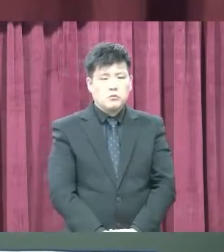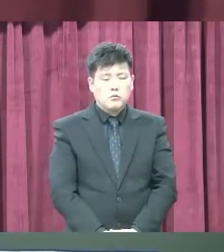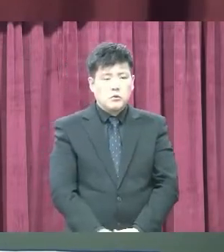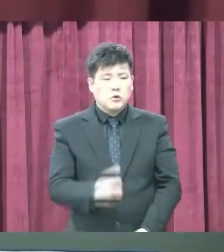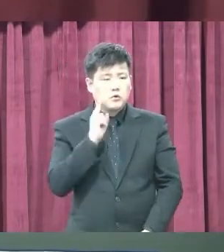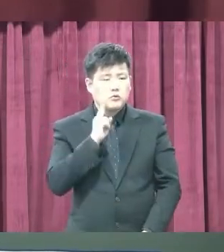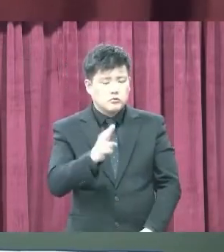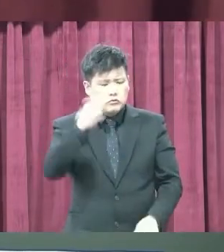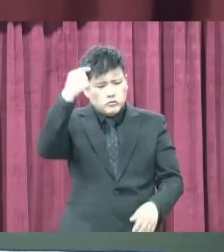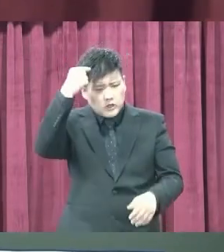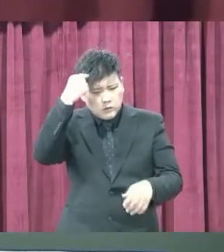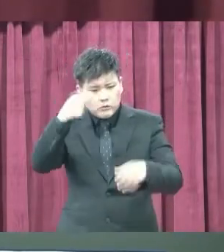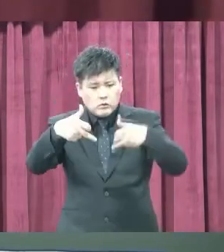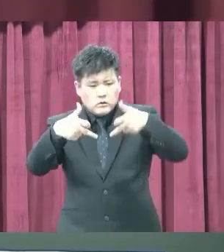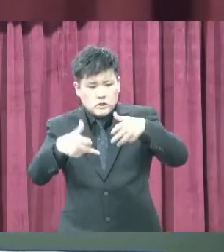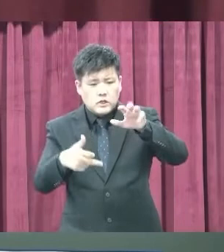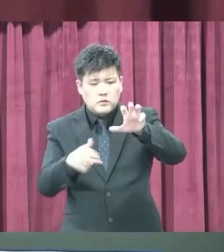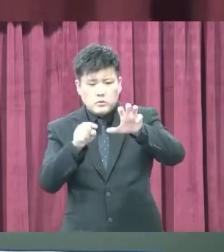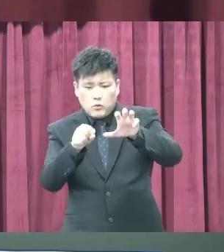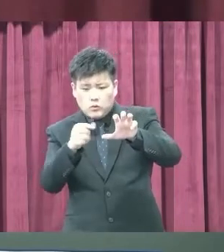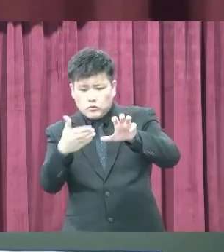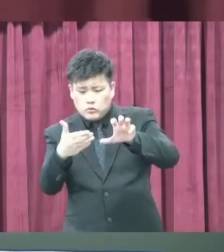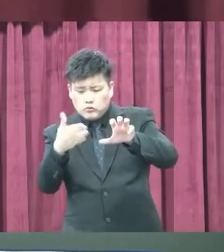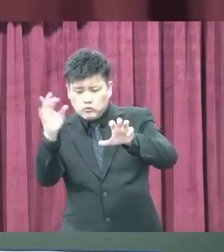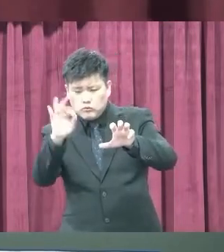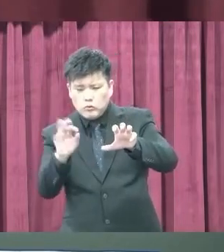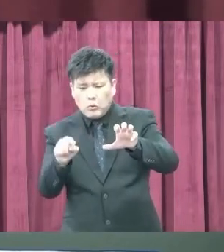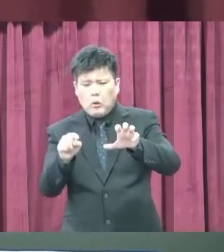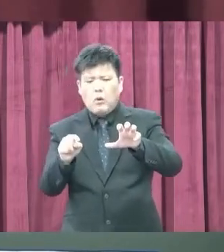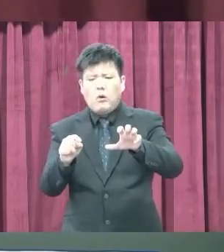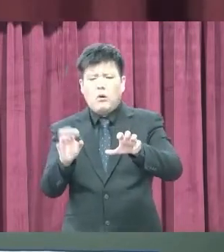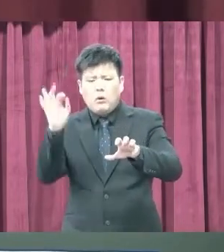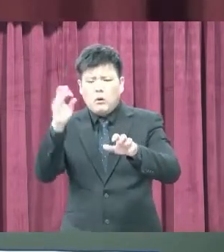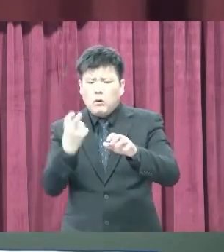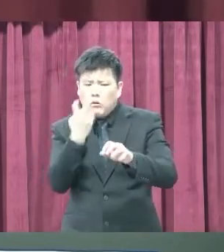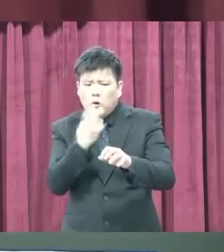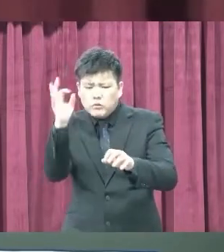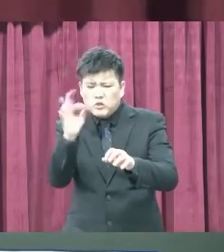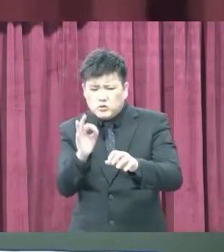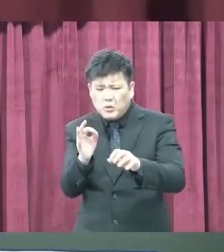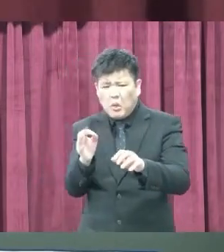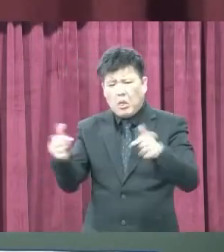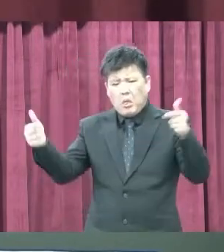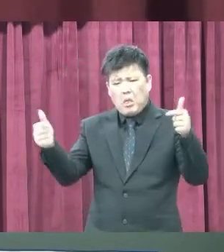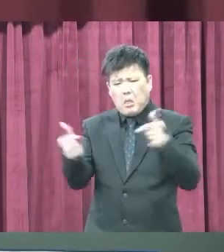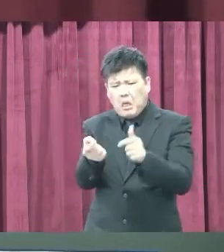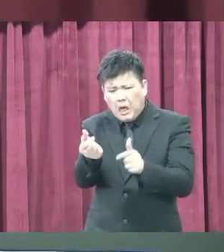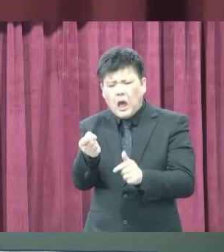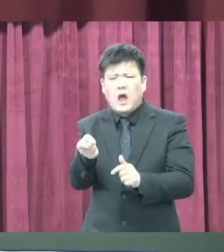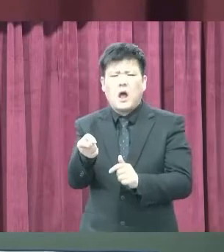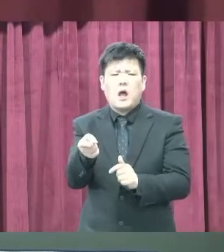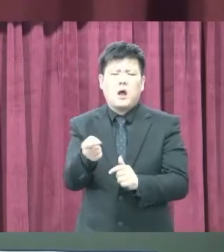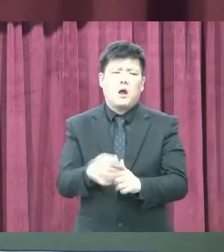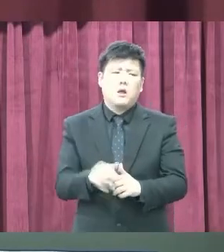중증 뇌병변 같은 경우는 이제 35.9%로 낮고, 그래서 그렇게 장애 유형별로 굉장히 낮은 그룹이 있다라는 것, 그 이에